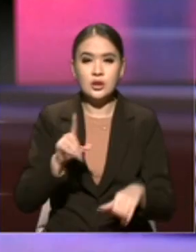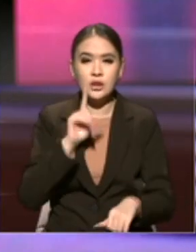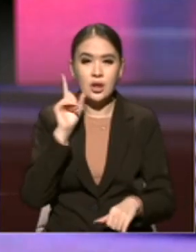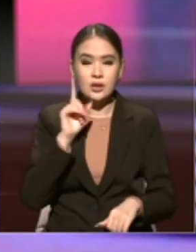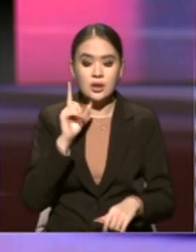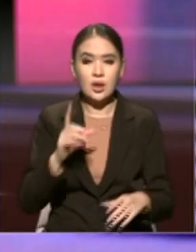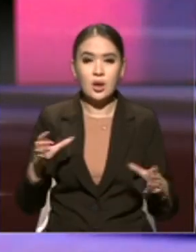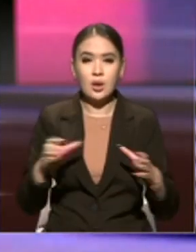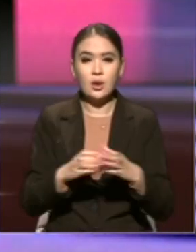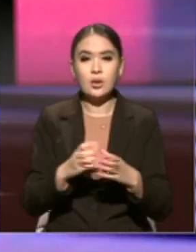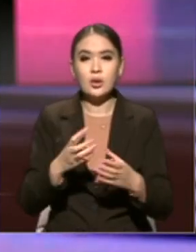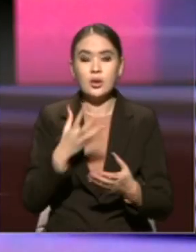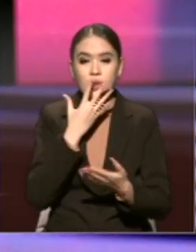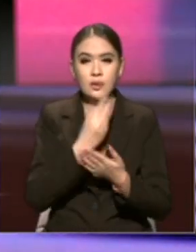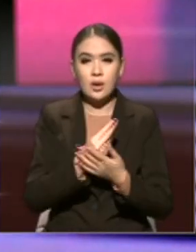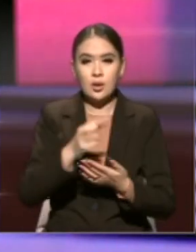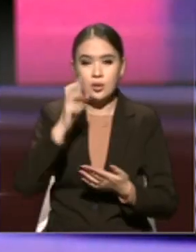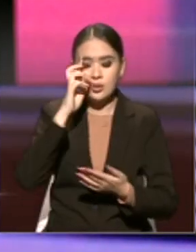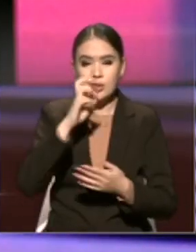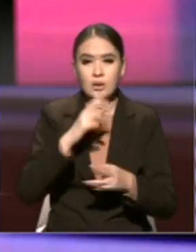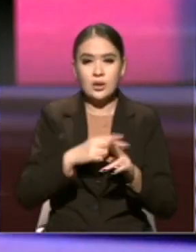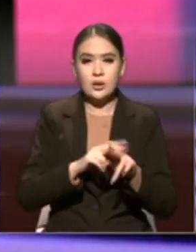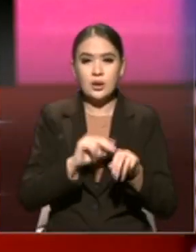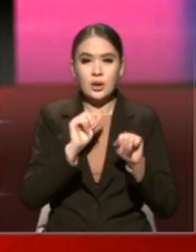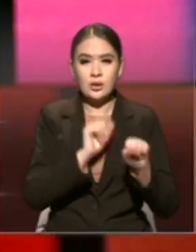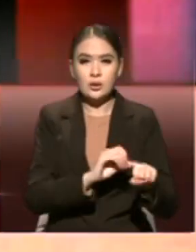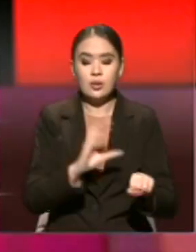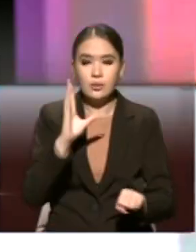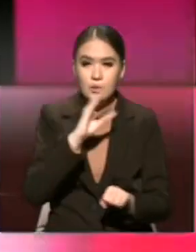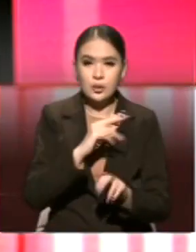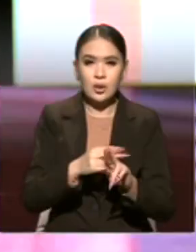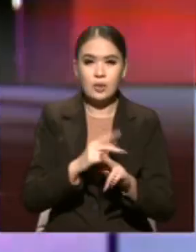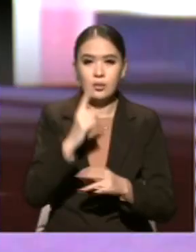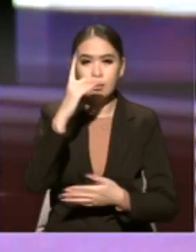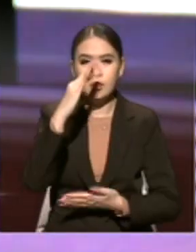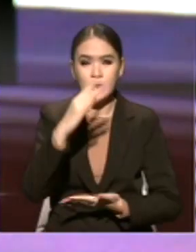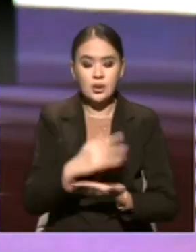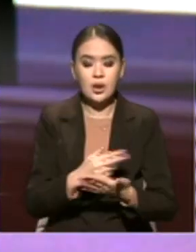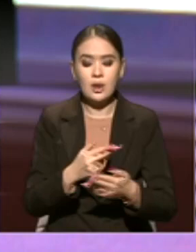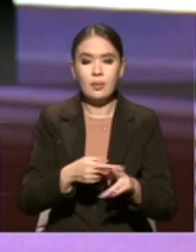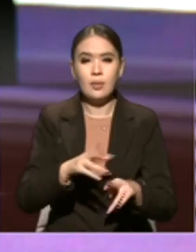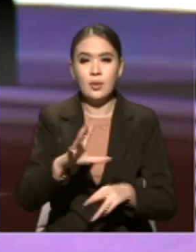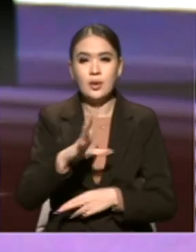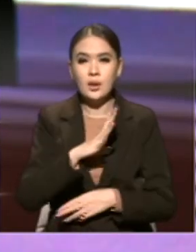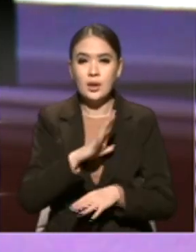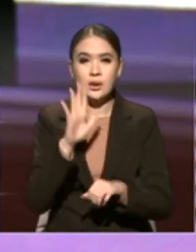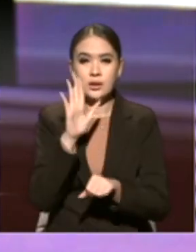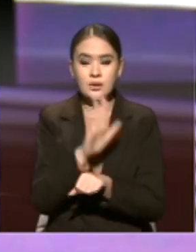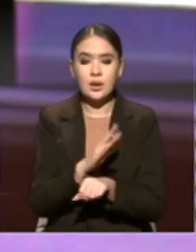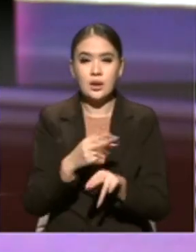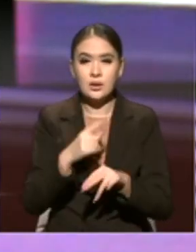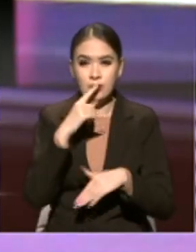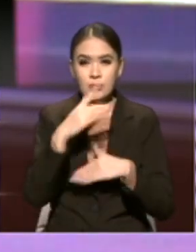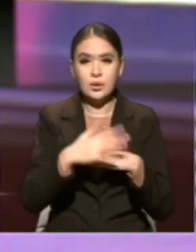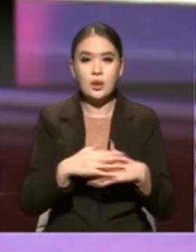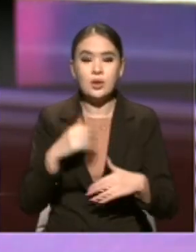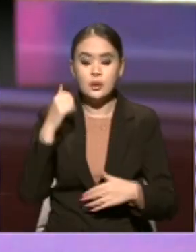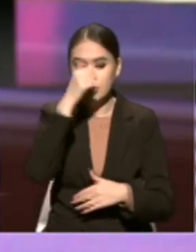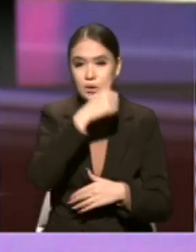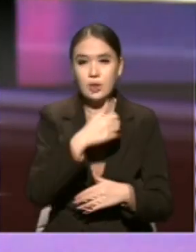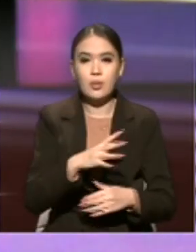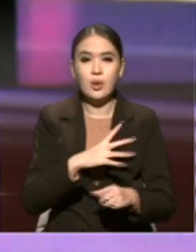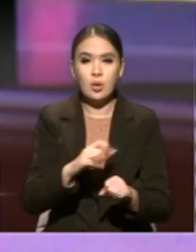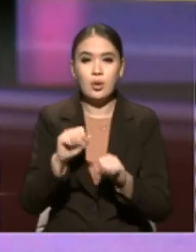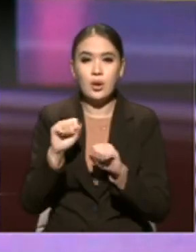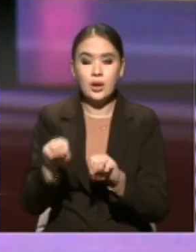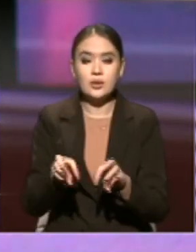отан алдындағы қызметін өткеруге ынтасын арттыру мақсатында бірқатар тапсырмалар қойған болатын. Соның аясында былтырғы жылы қорғаныс